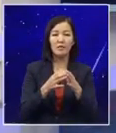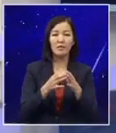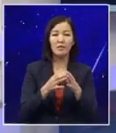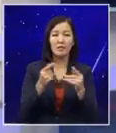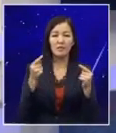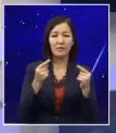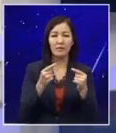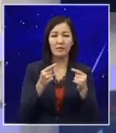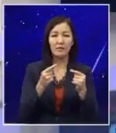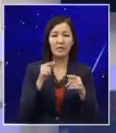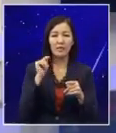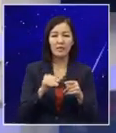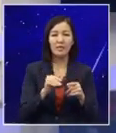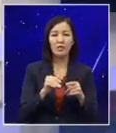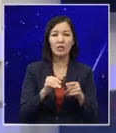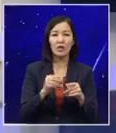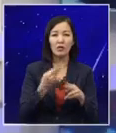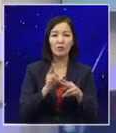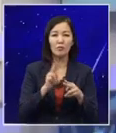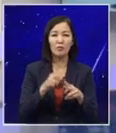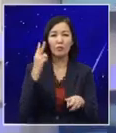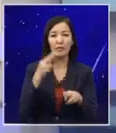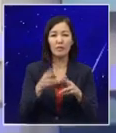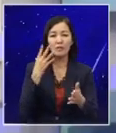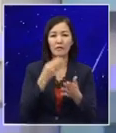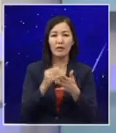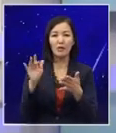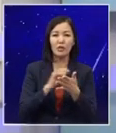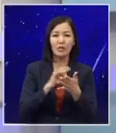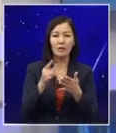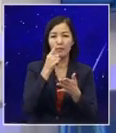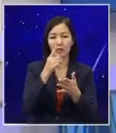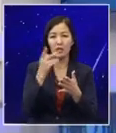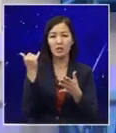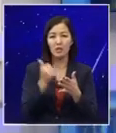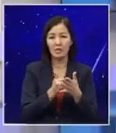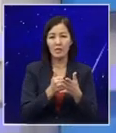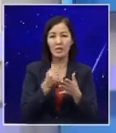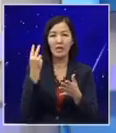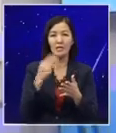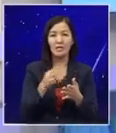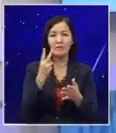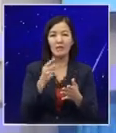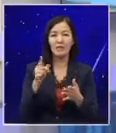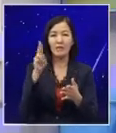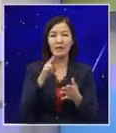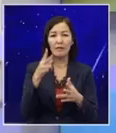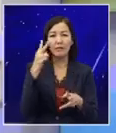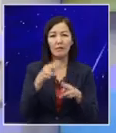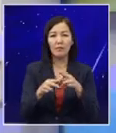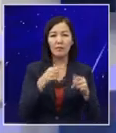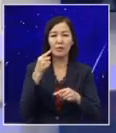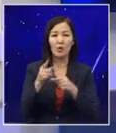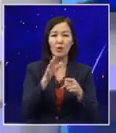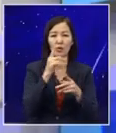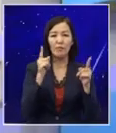рассылают соотечественникам тысячи уведомлений о том, что они потеряют свои счета в течение ближайших недель. 31 декабря закончится переходный